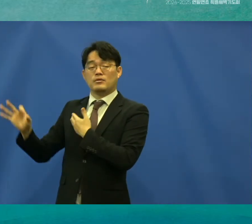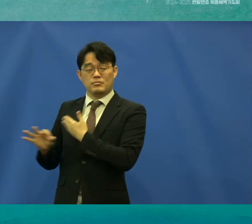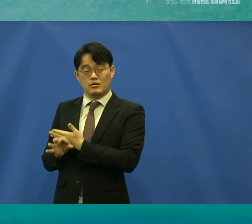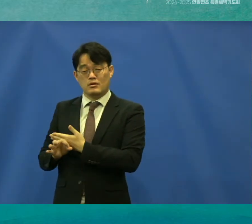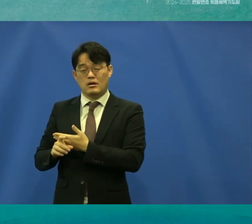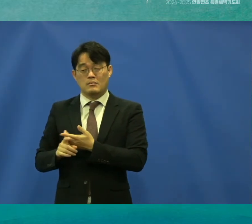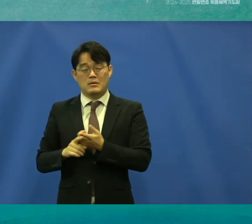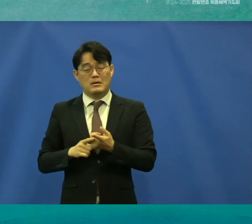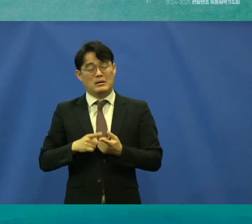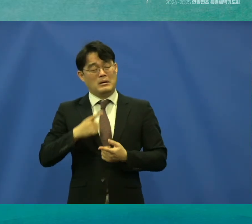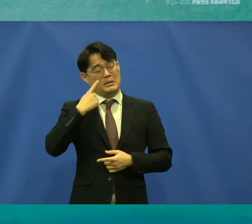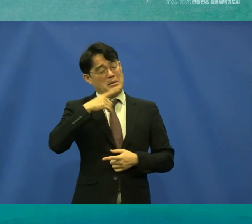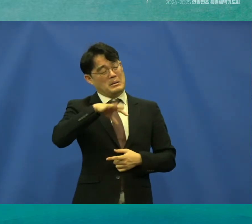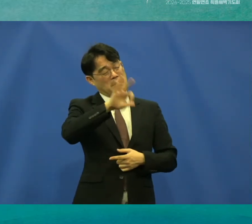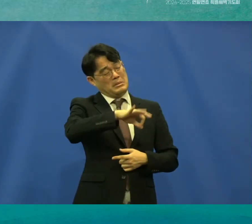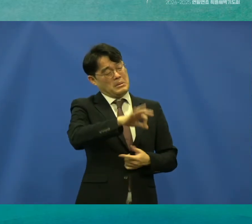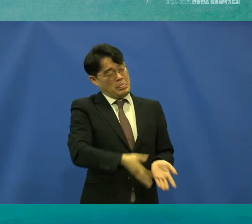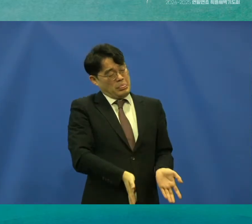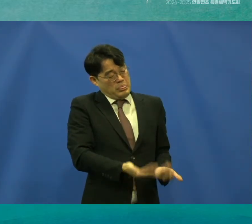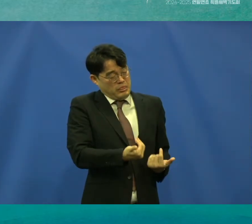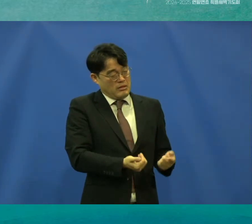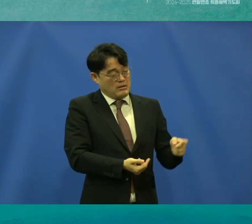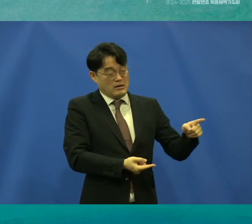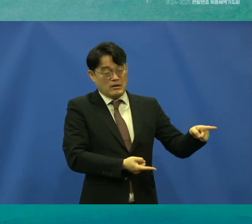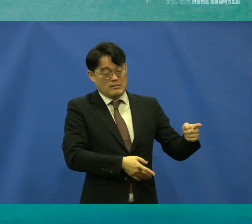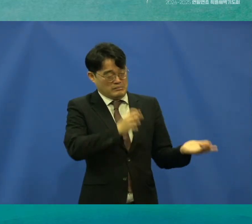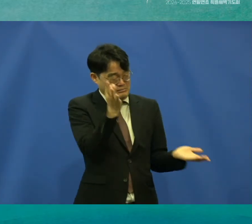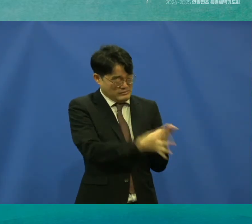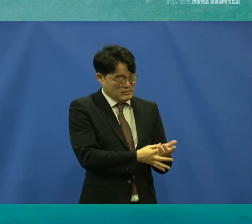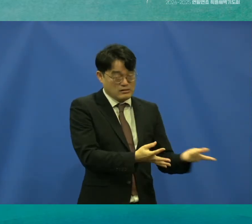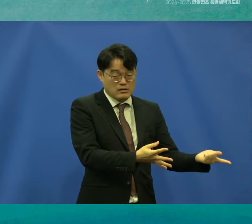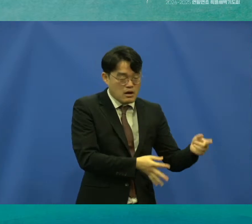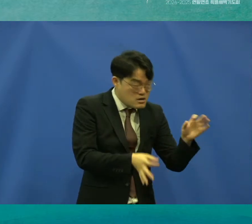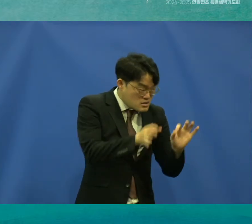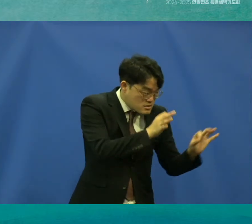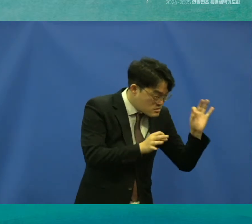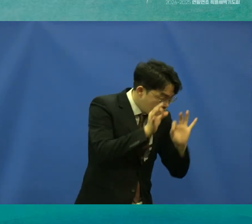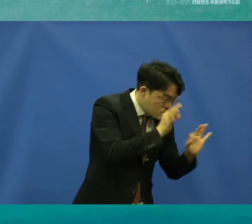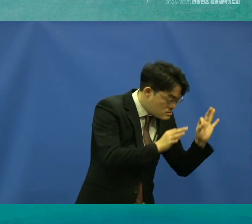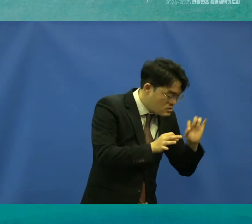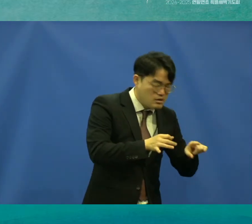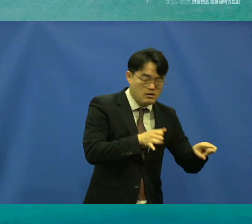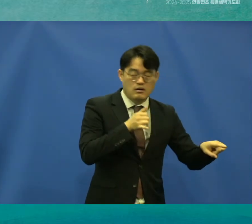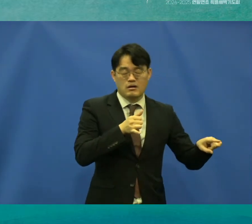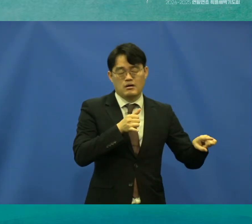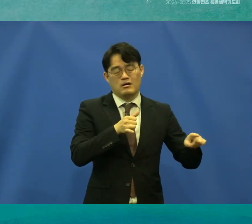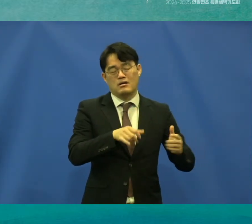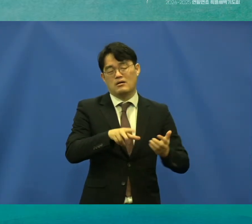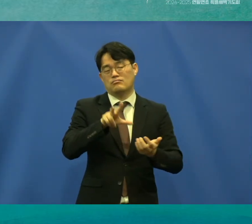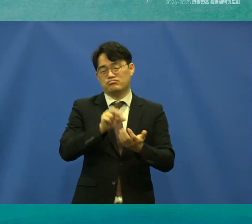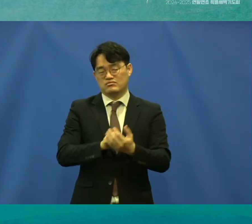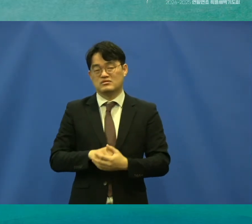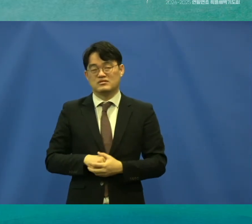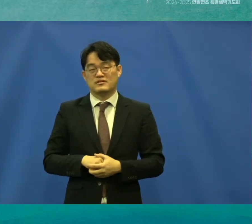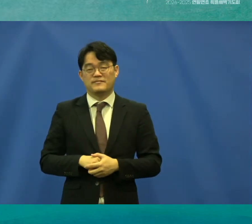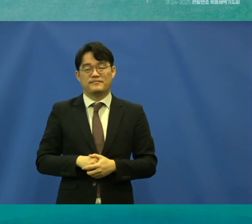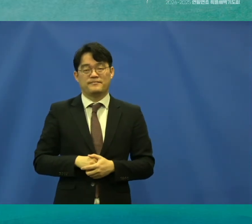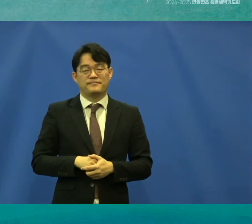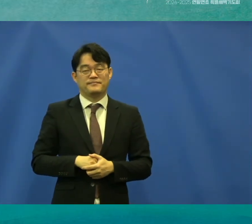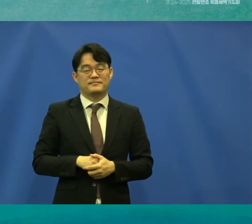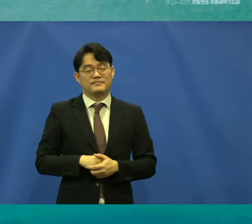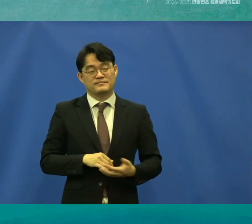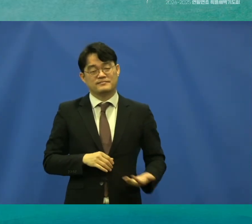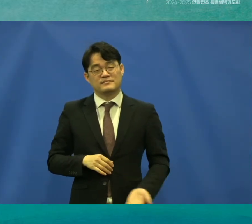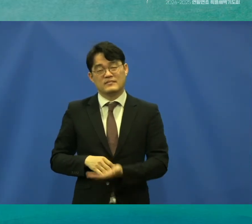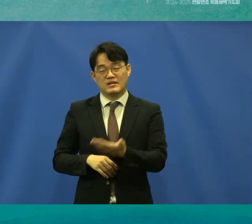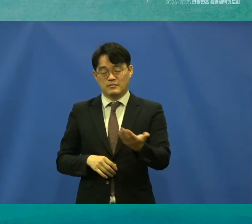잔잔한 신경을 쓰는 거예요. 말초적인 삶이에요, 그게. 그러니까 나무 가지, 그때 막 잔잔한 장가지,